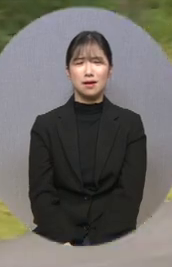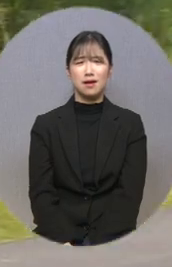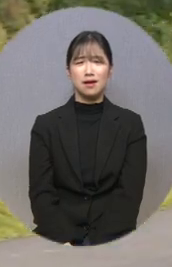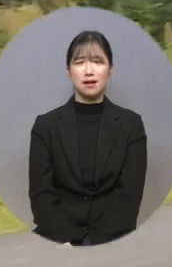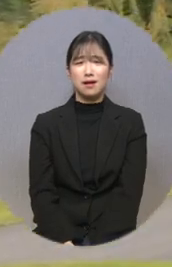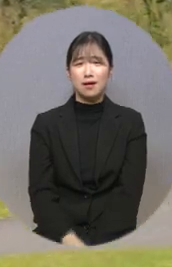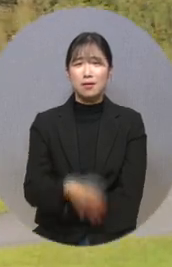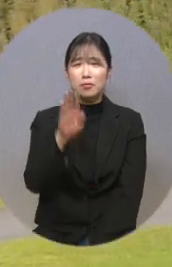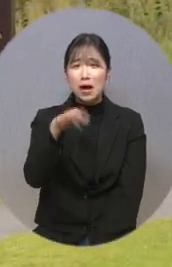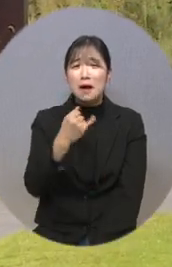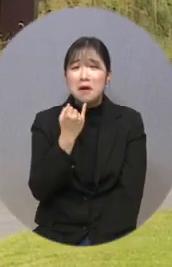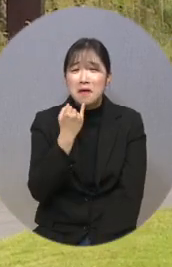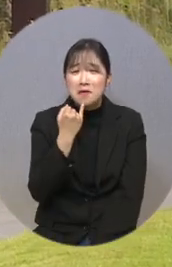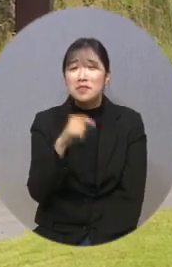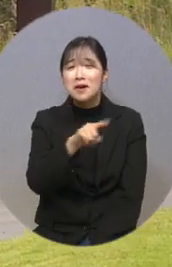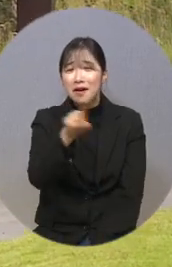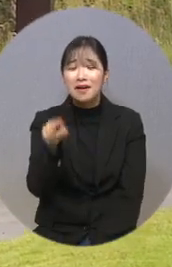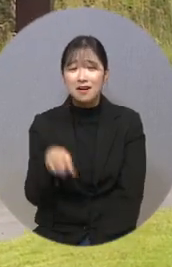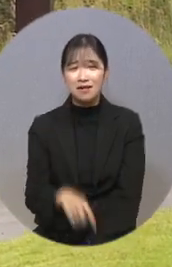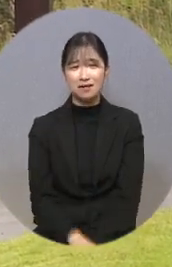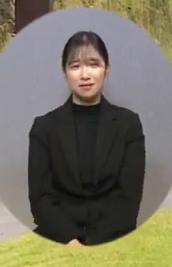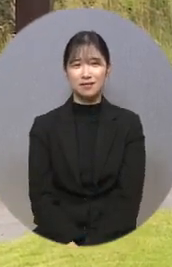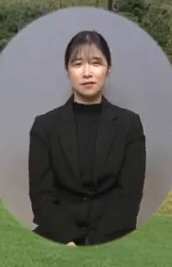주민분들, 거기 괜찮으시다, 양!